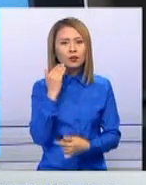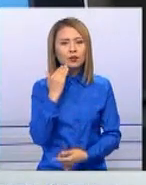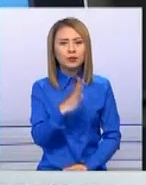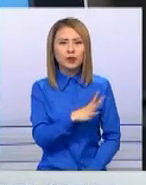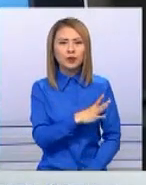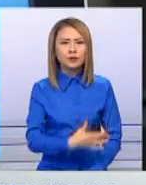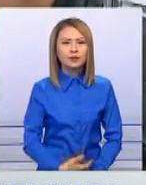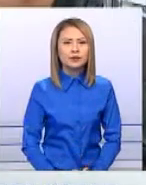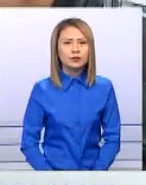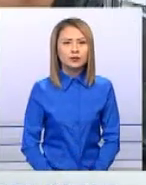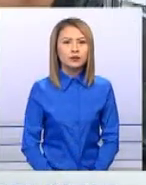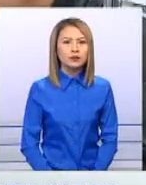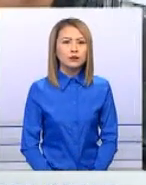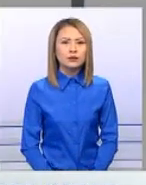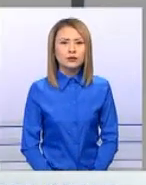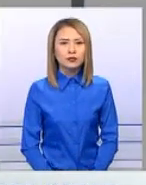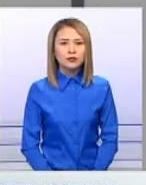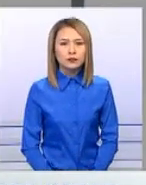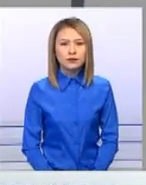жеңілдеді.